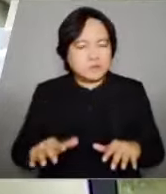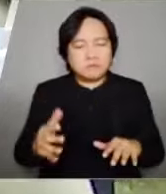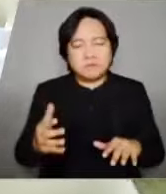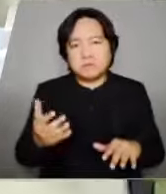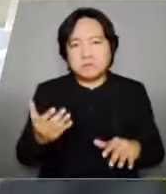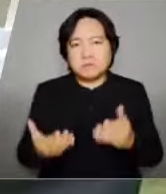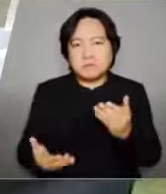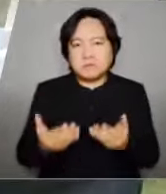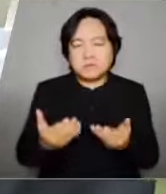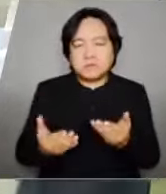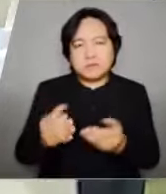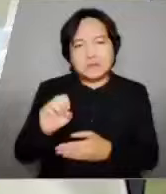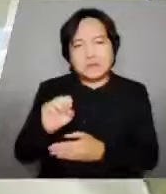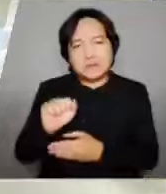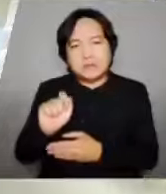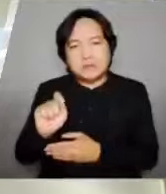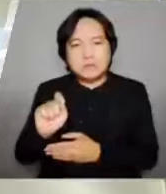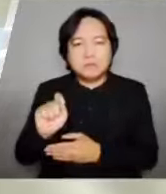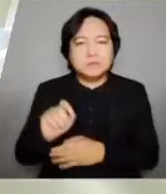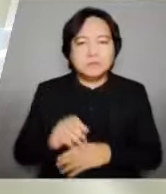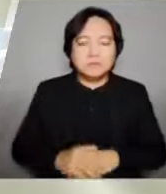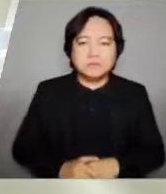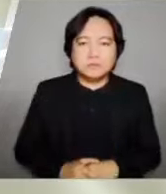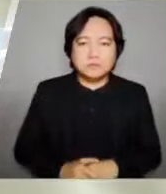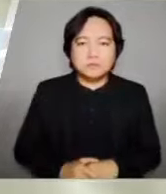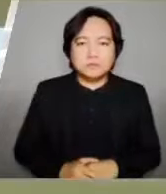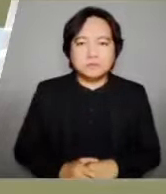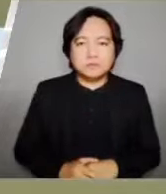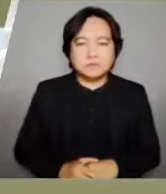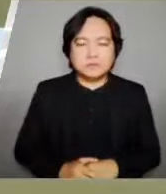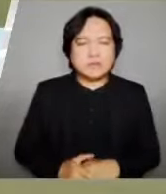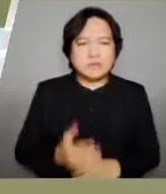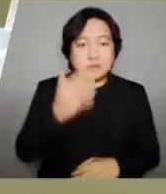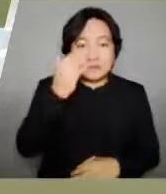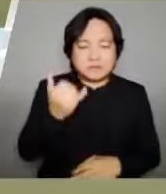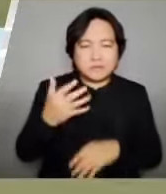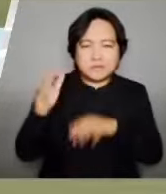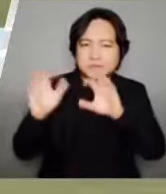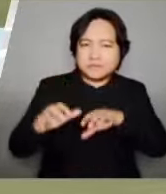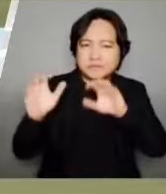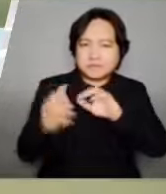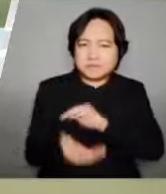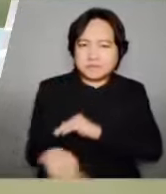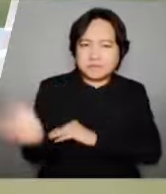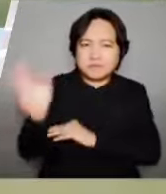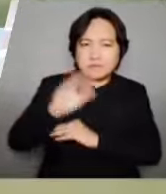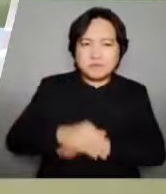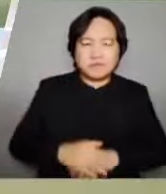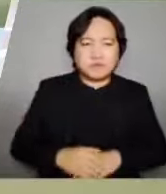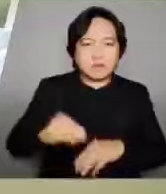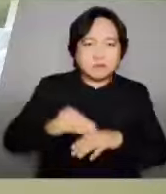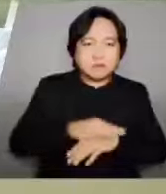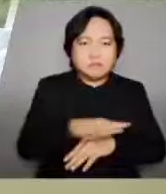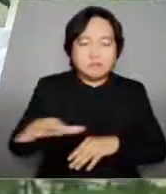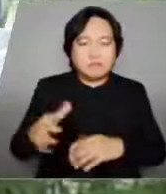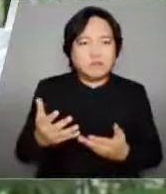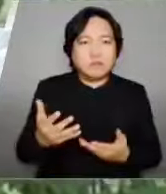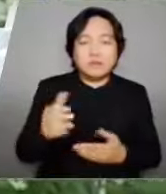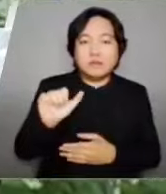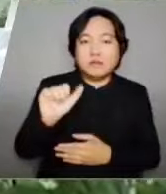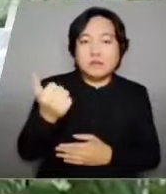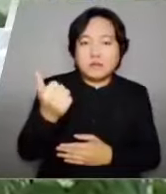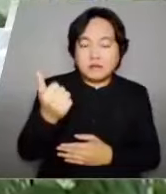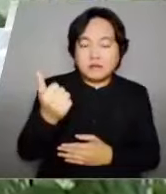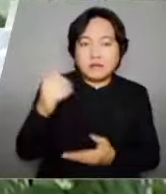Sabado pa siguro yan. Kasi umulan pa sir, ano? Nag-ulan pa. Tuloy-tuloy kasi yung ulan. Apektado ng mga pagbaha ang abot 10,000 residente. Ang ilan